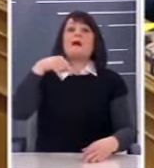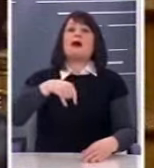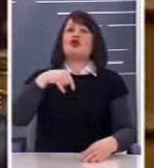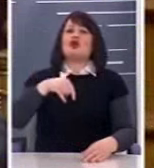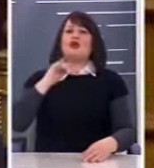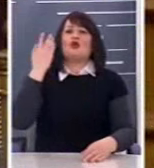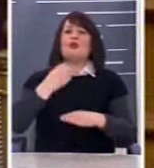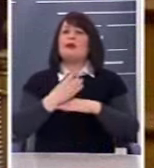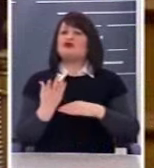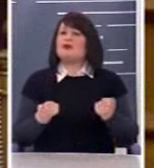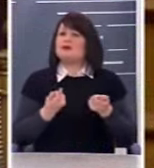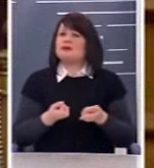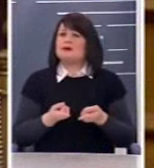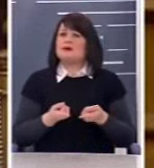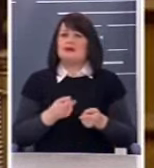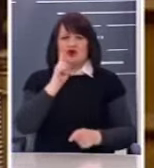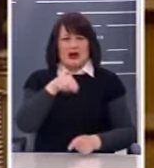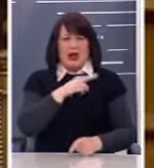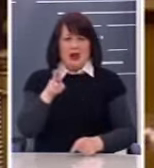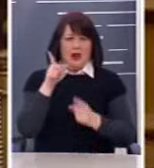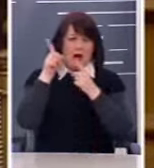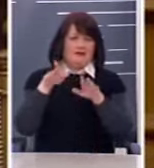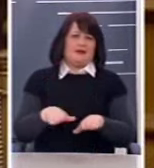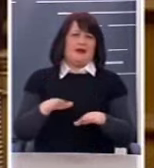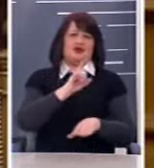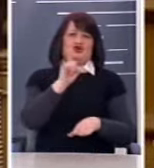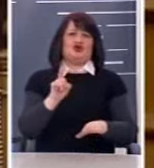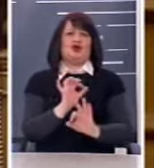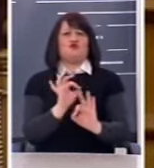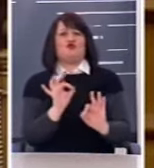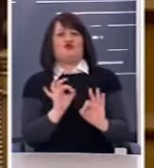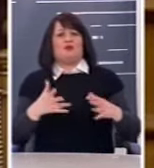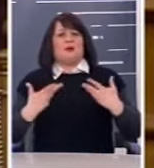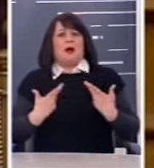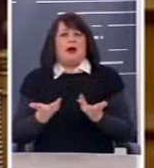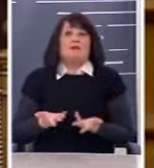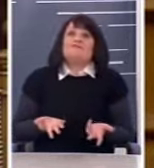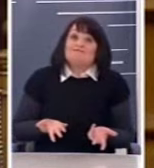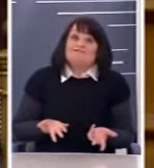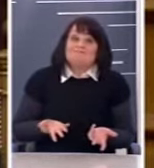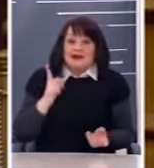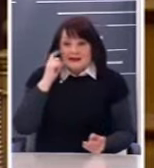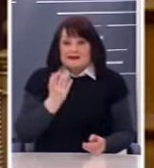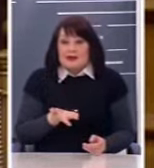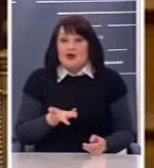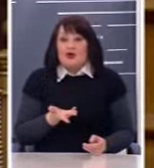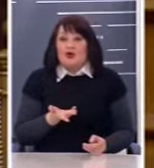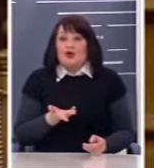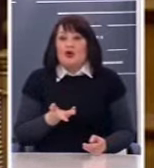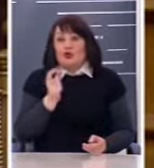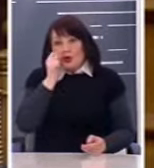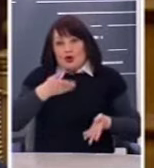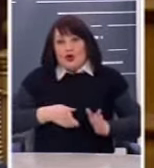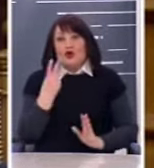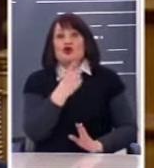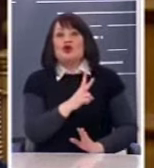Αλλά εξ όσο γνωρίζω, ο άνθρωπος ζει στην Ελβετία. Μια χαρά είναι, δεν έχει κανένα πρόβλημα. Εξ όσο γνωρίζω, ο υιός του είναι σύμβουλος